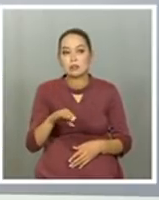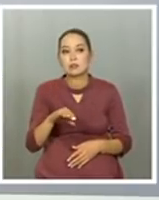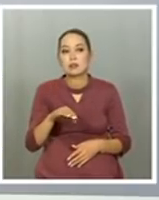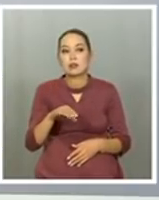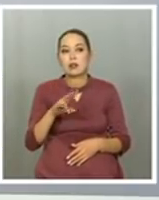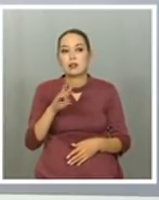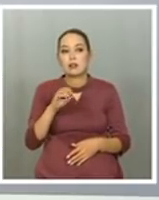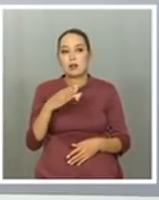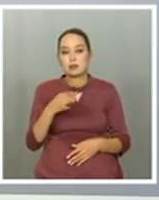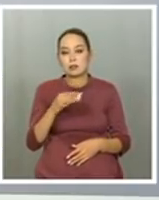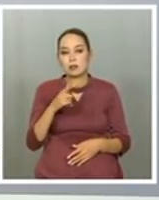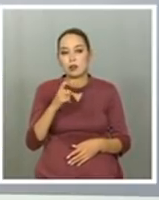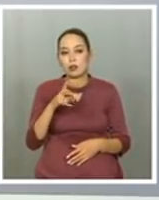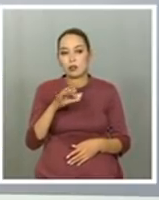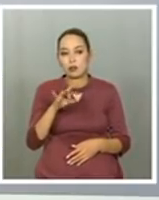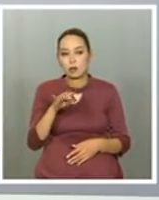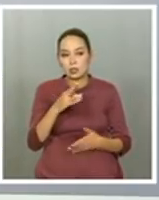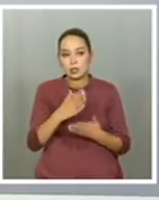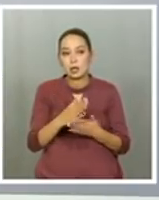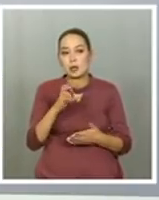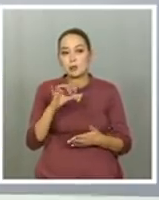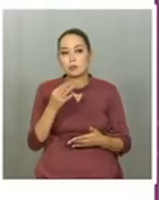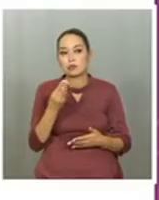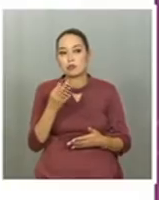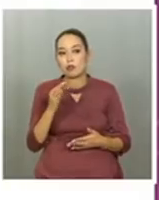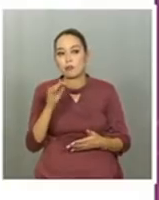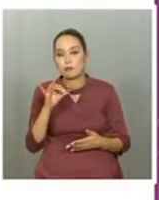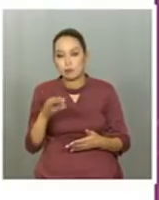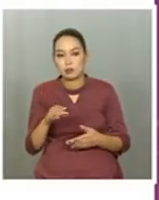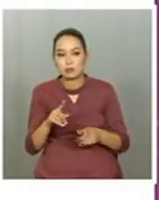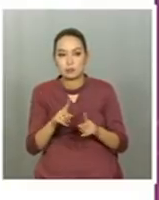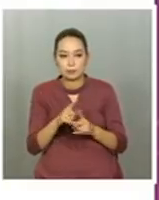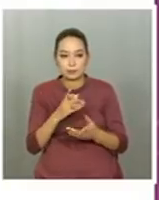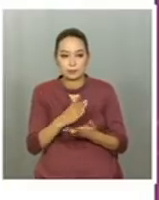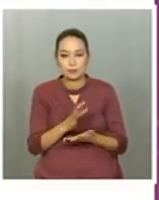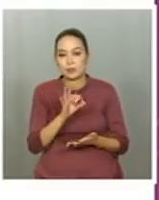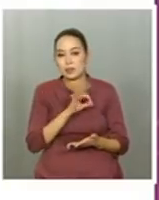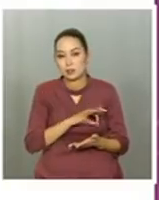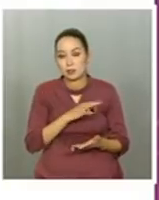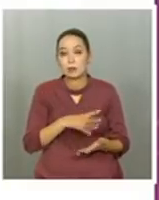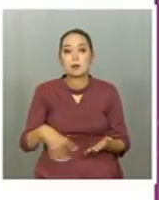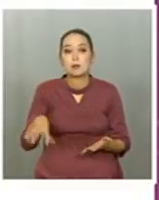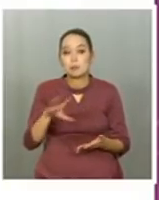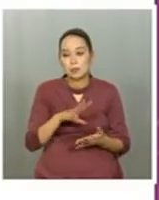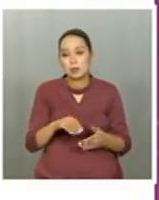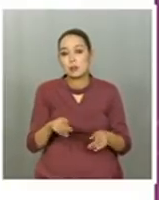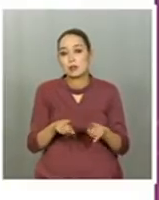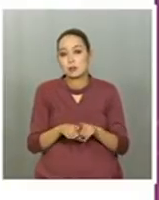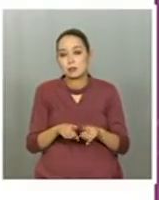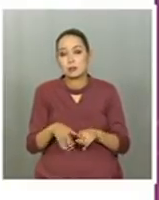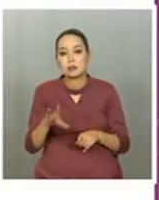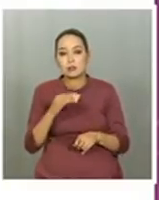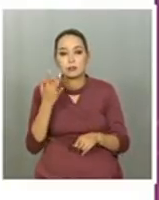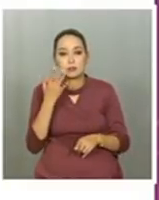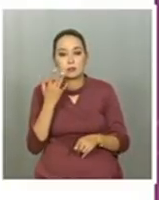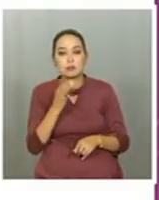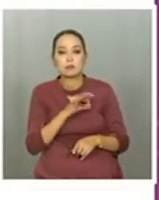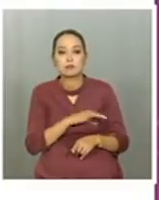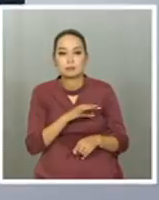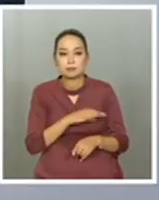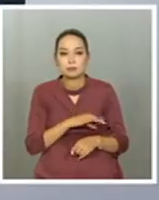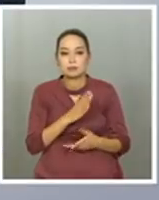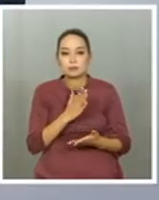натрий хлориді. Бишофит, магний хлориді 6 еселенген су. Бұл тұздардың барлығы кристаллогидрат қатты күйінде